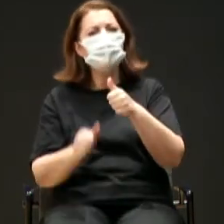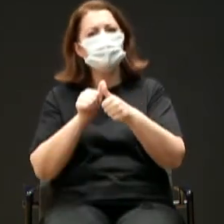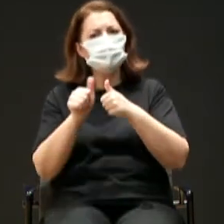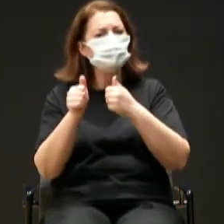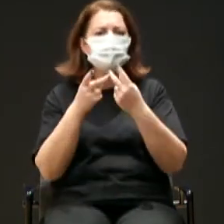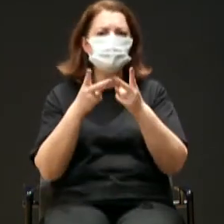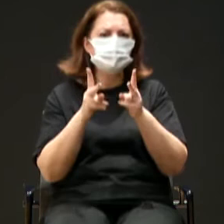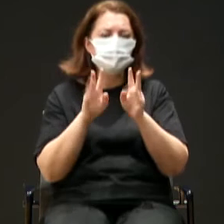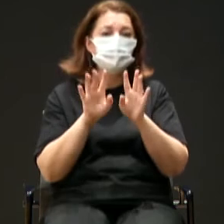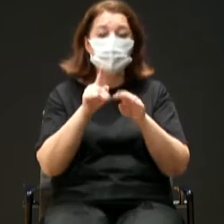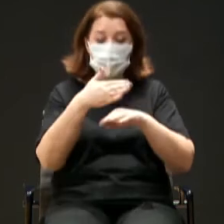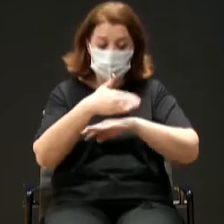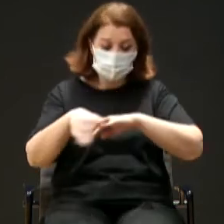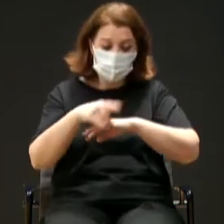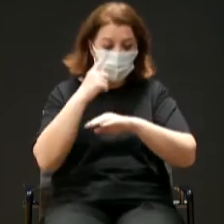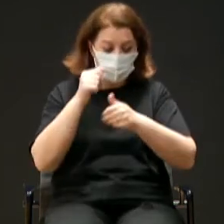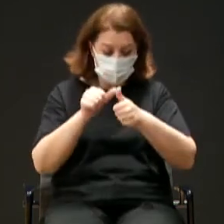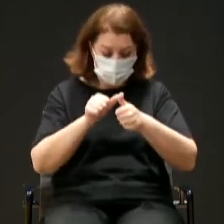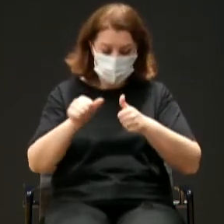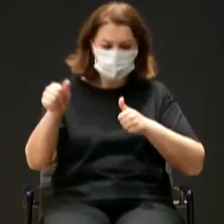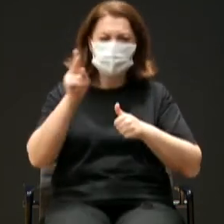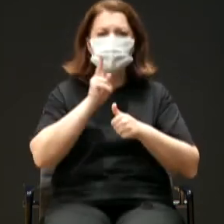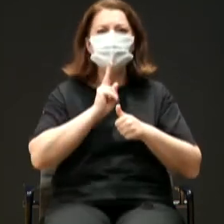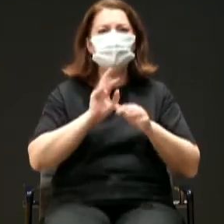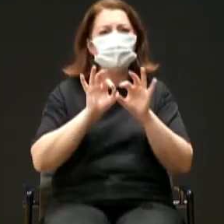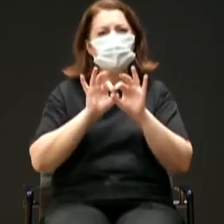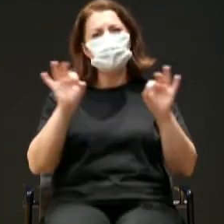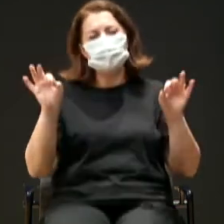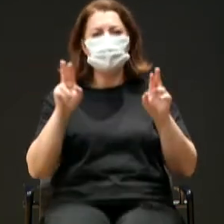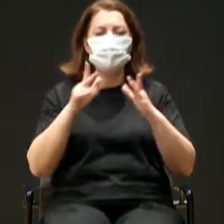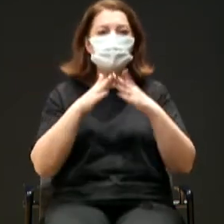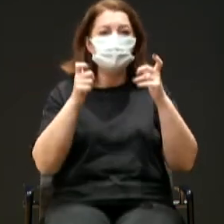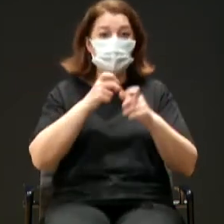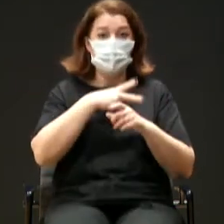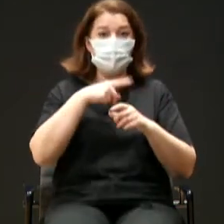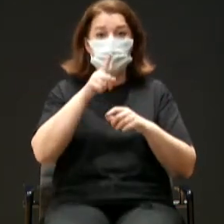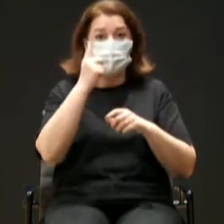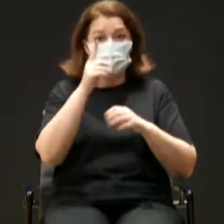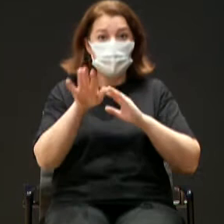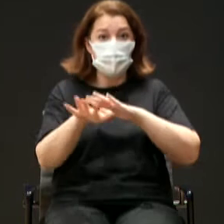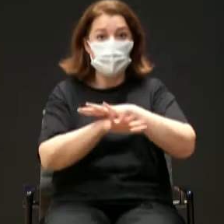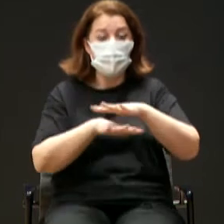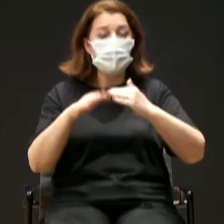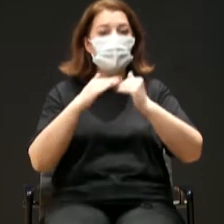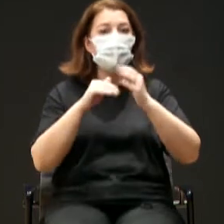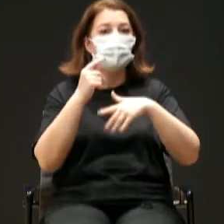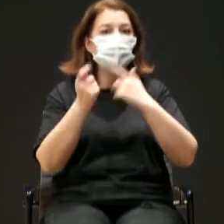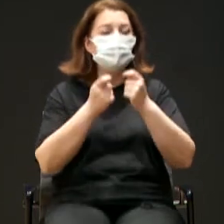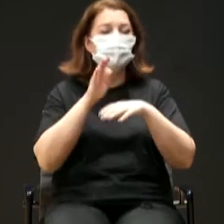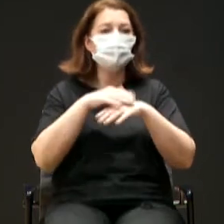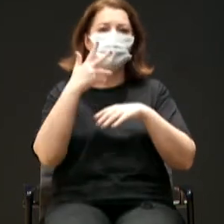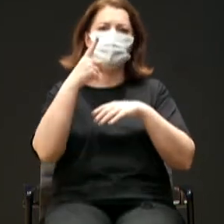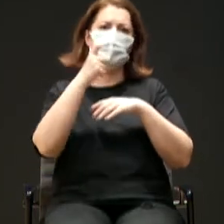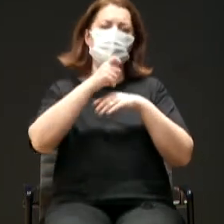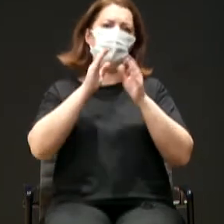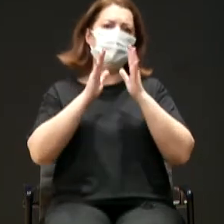Arkadaşlar, sokağın uzunluğu 200 metre yok. Büyükşehir Belediyesi burada bir altyapı çalışması yapıyor ve 3 aydır